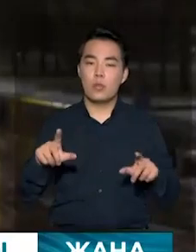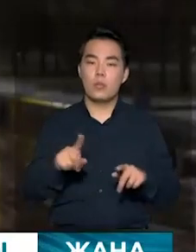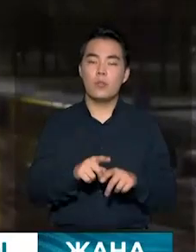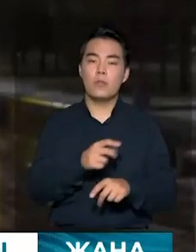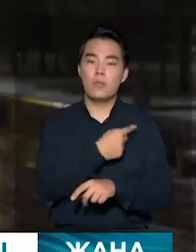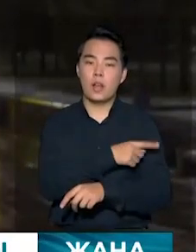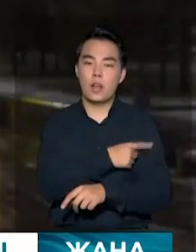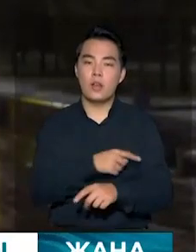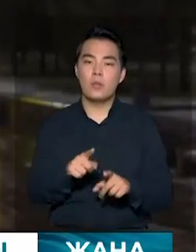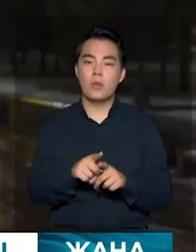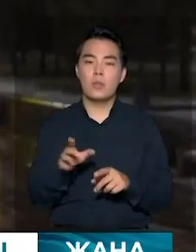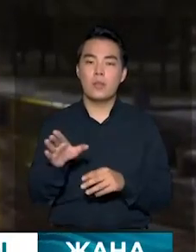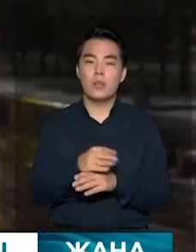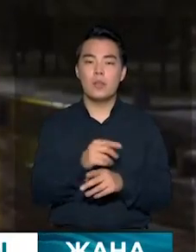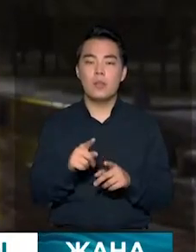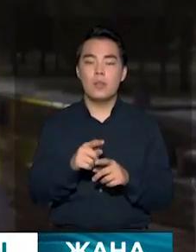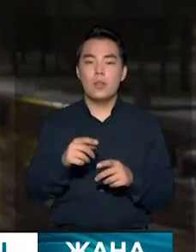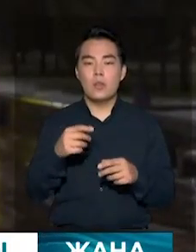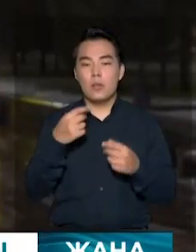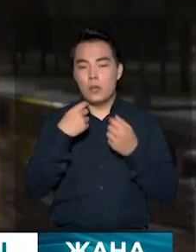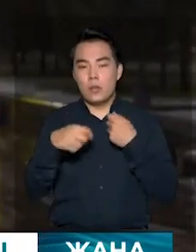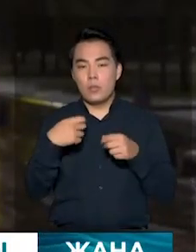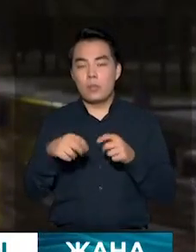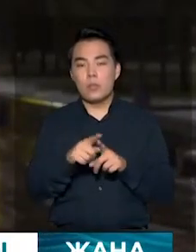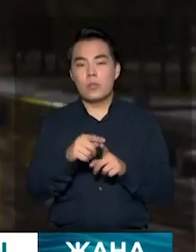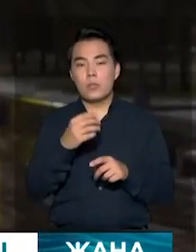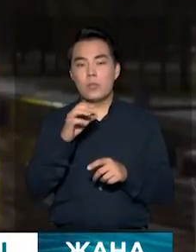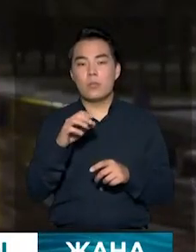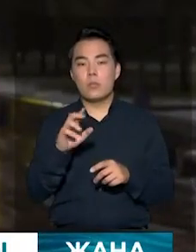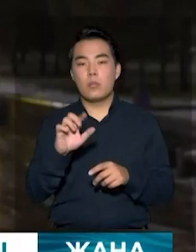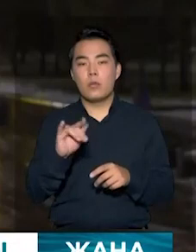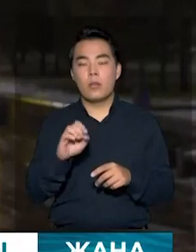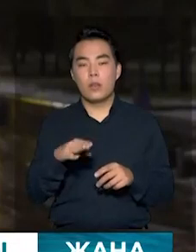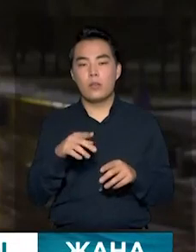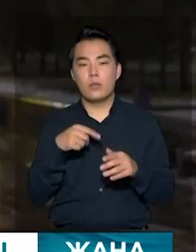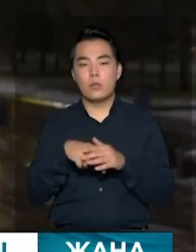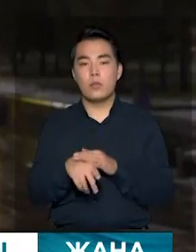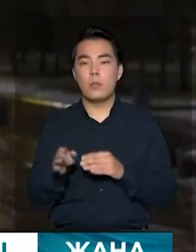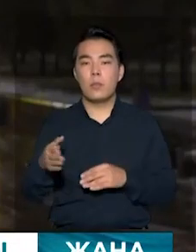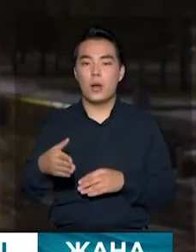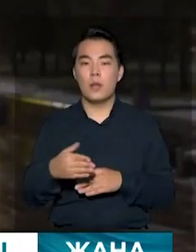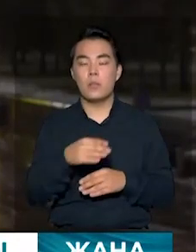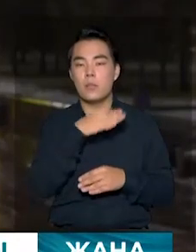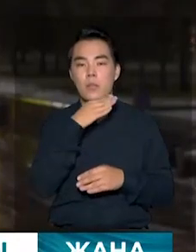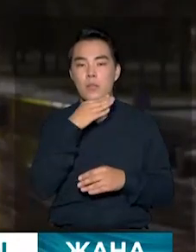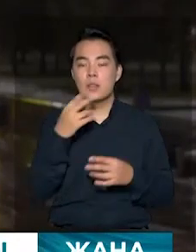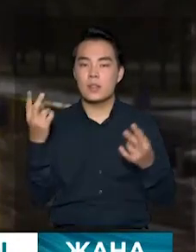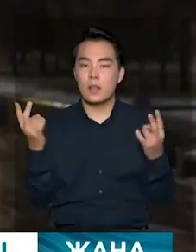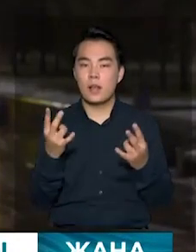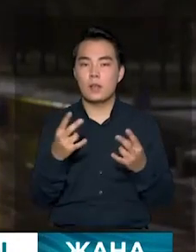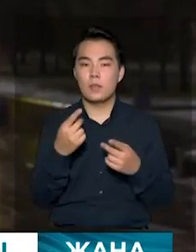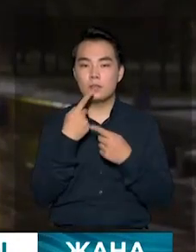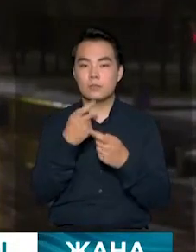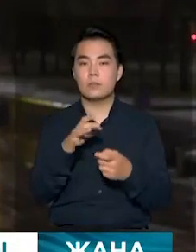ауруханаларда, құзырлы орган, ішкі істер органдарының асханаларының ас мәзірінде бұдан былай балық еті болуы тиіс.